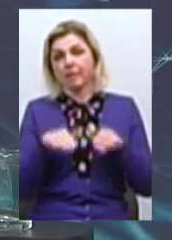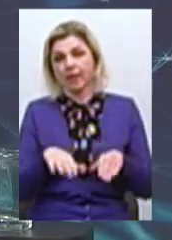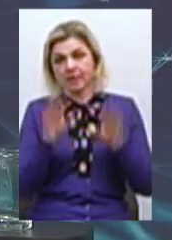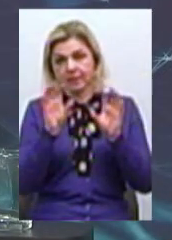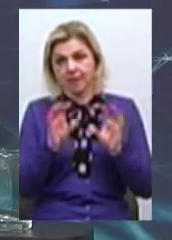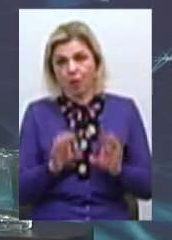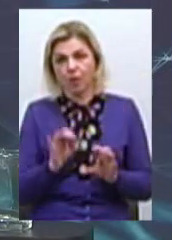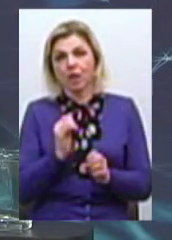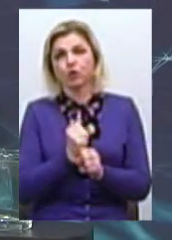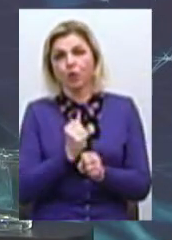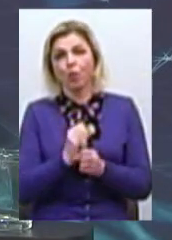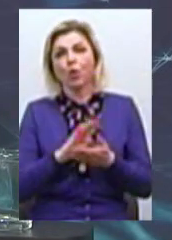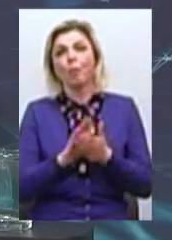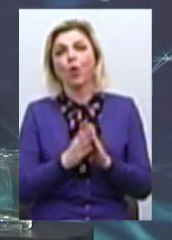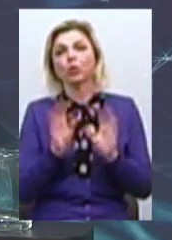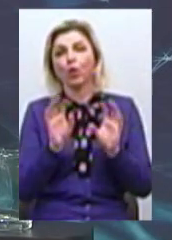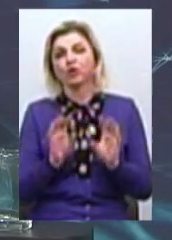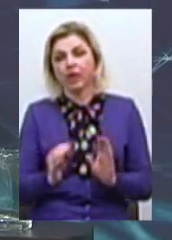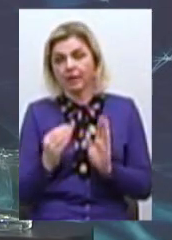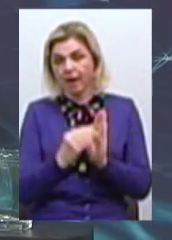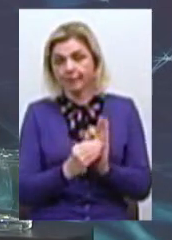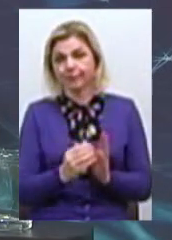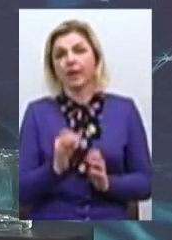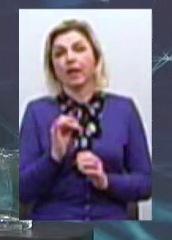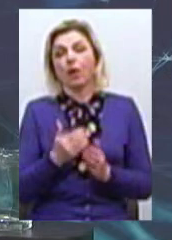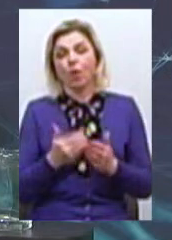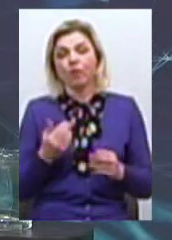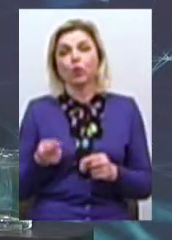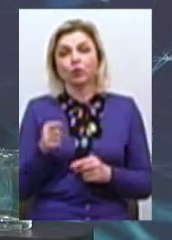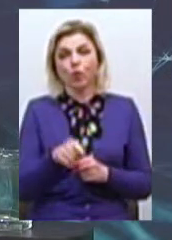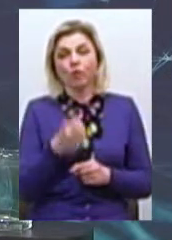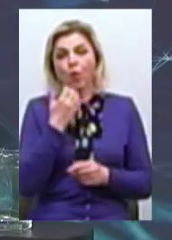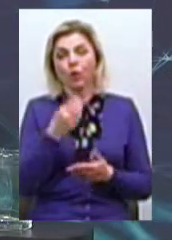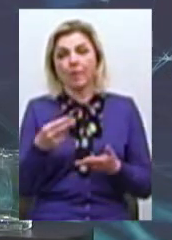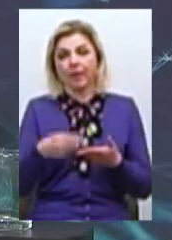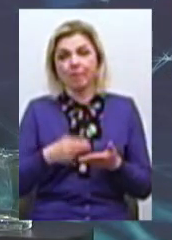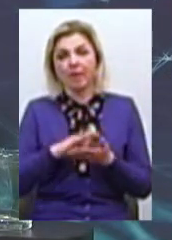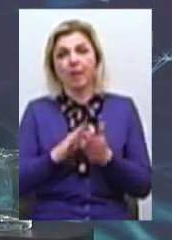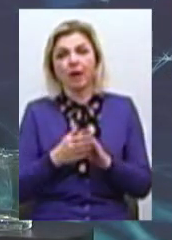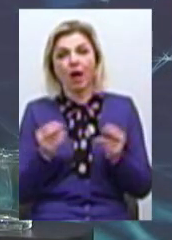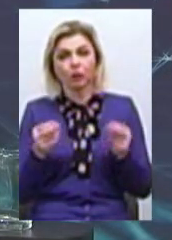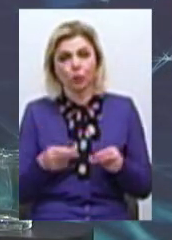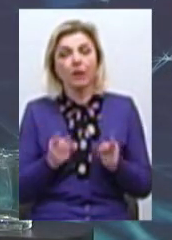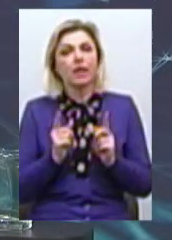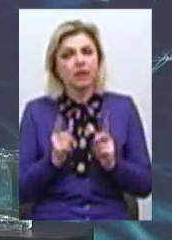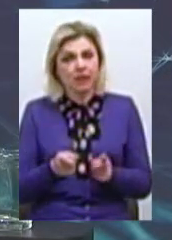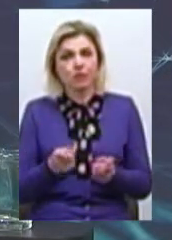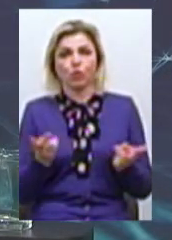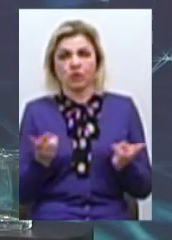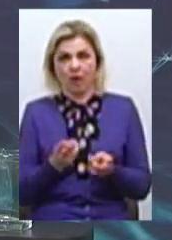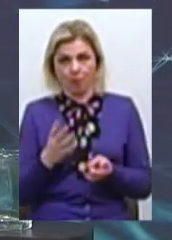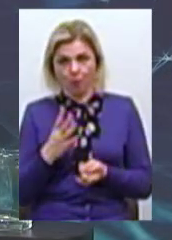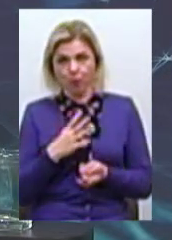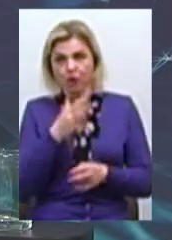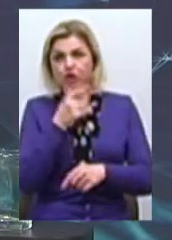положення зроблено. Тому від того, коли ми підписали меморандум, дійсно треба